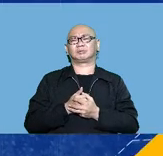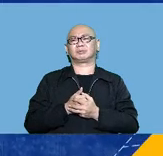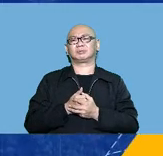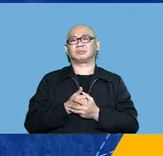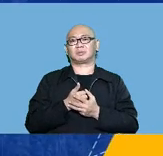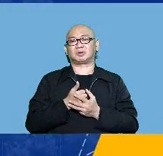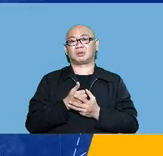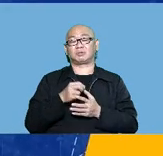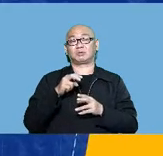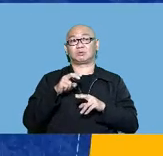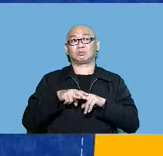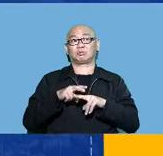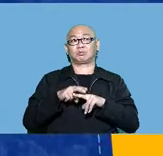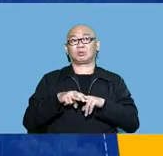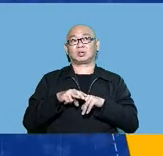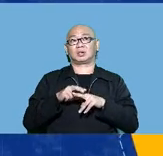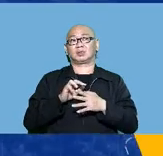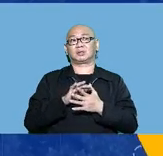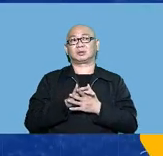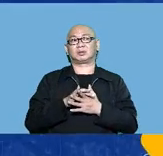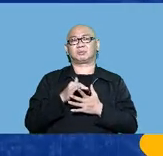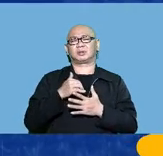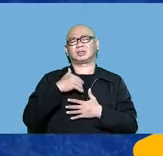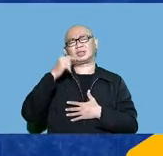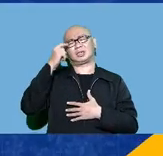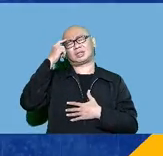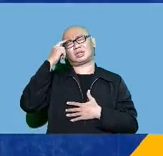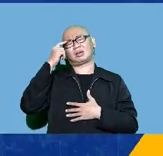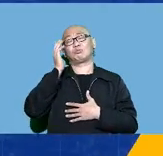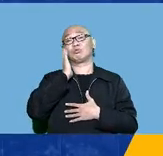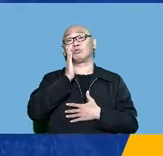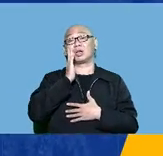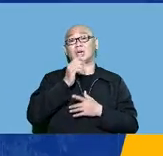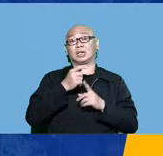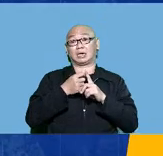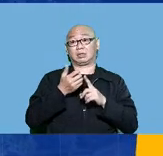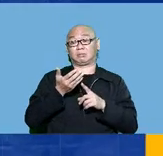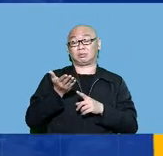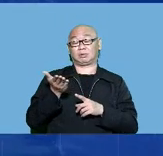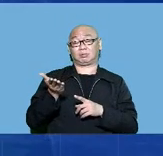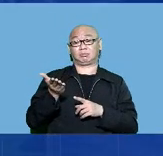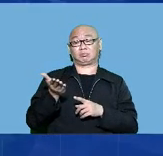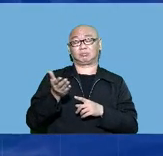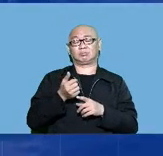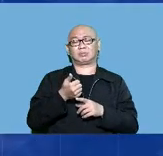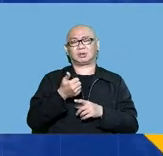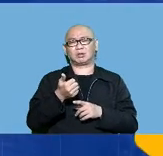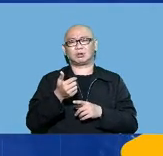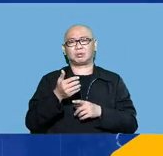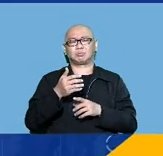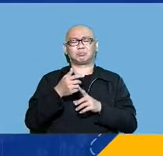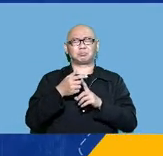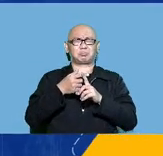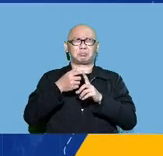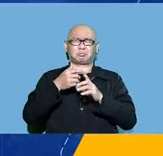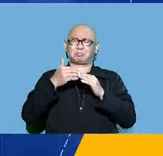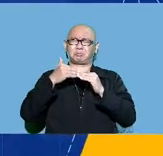beliau mendudukkan, dikiranya saya lebih muda dibanding beliau. Ternyata beliau lebih muda dari